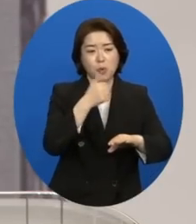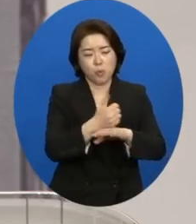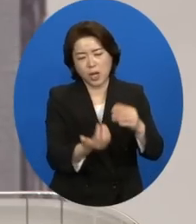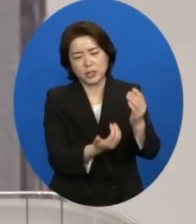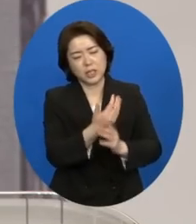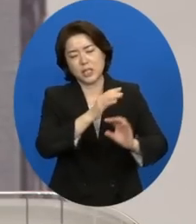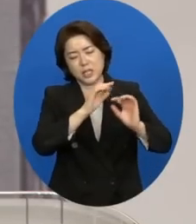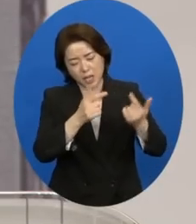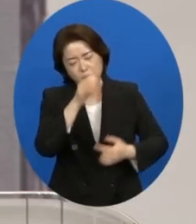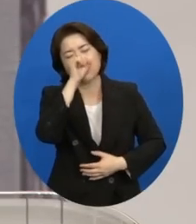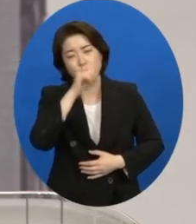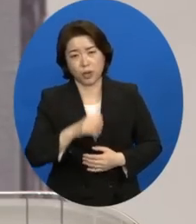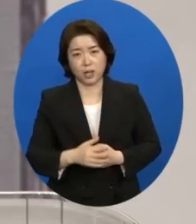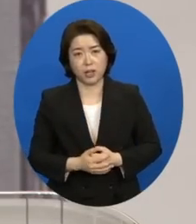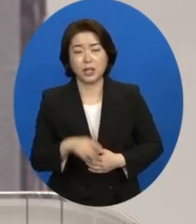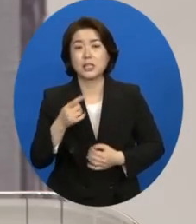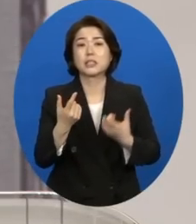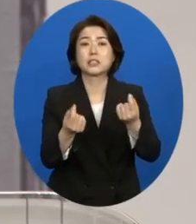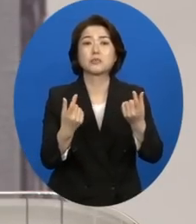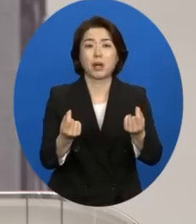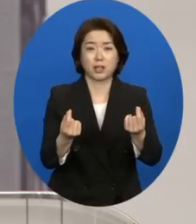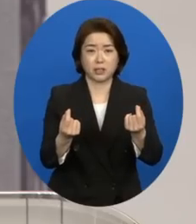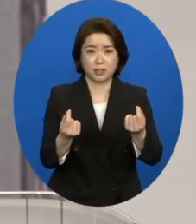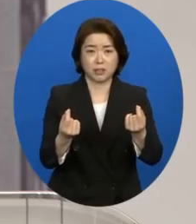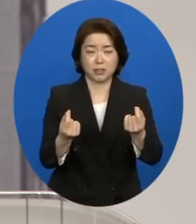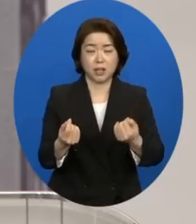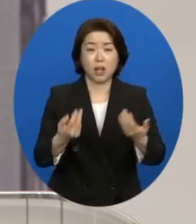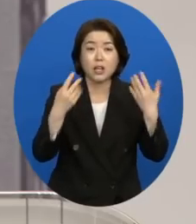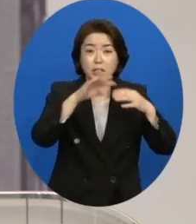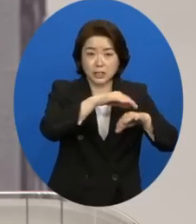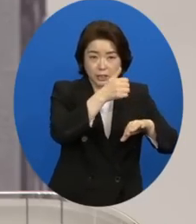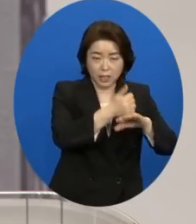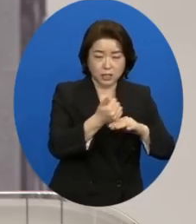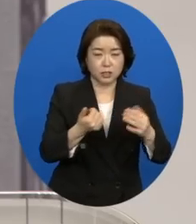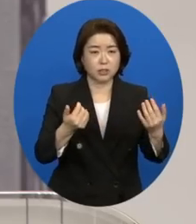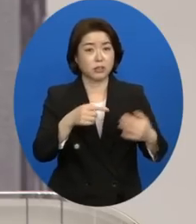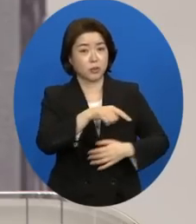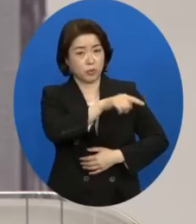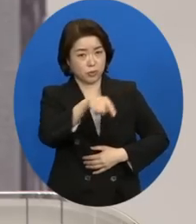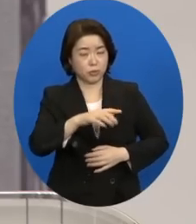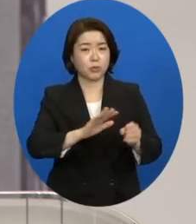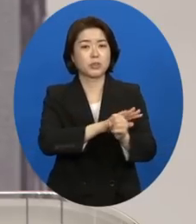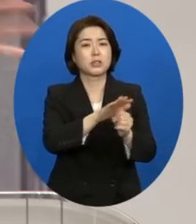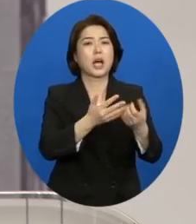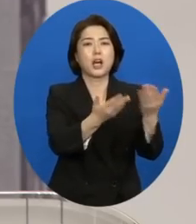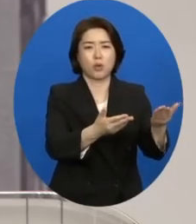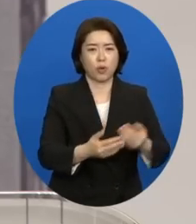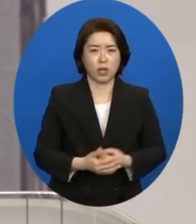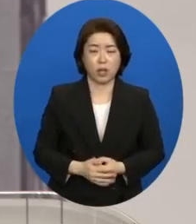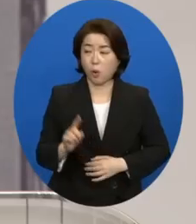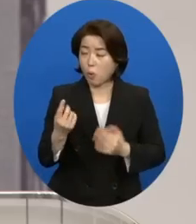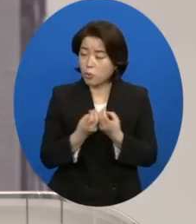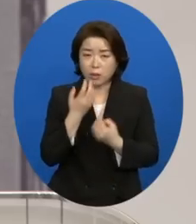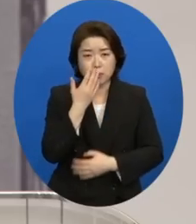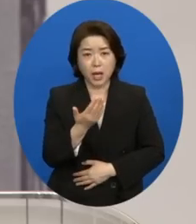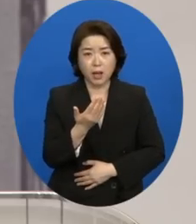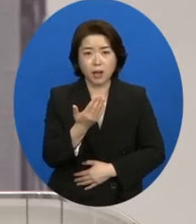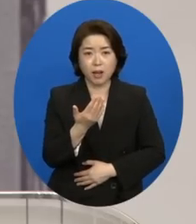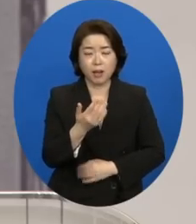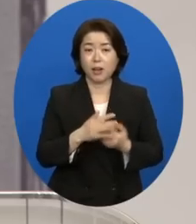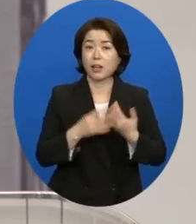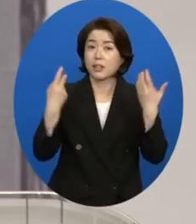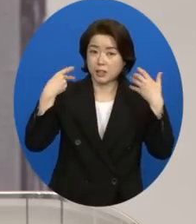않았으면 좋겠습니다 그토록이 다니엘은 왕을 사랑했어요 아니 어떻게 이럴 수 있을까요